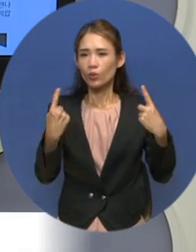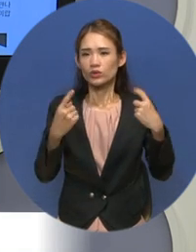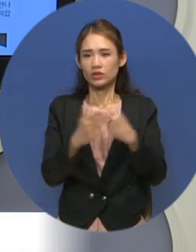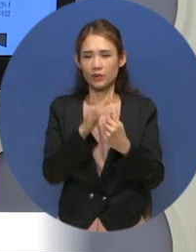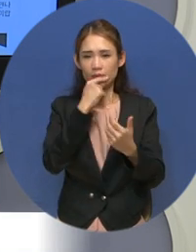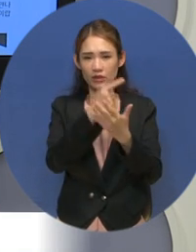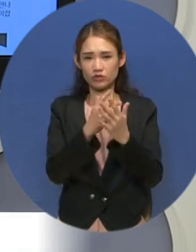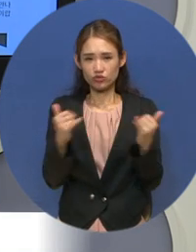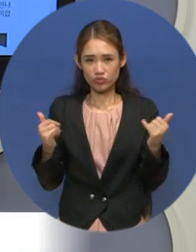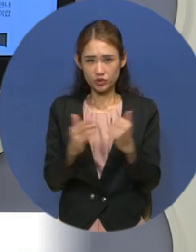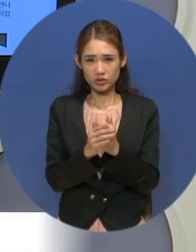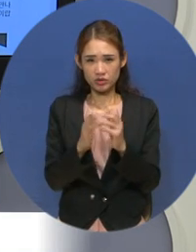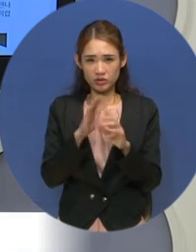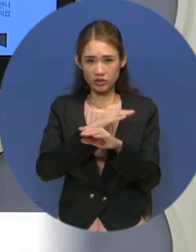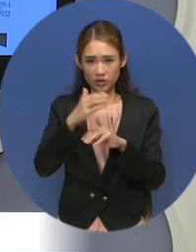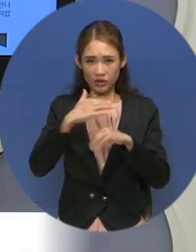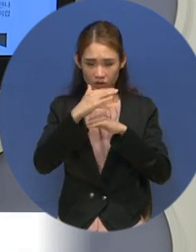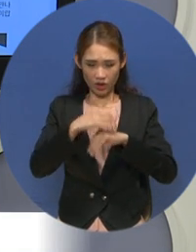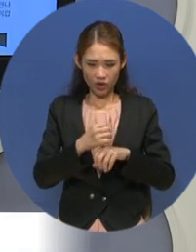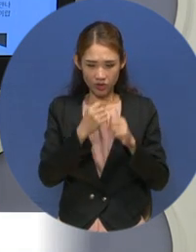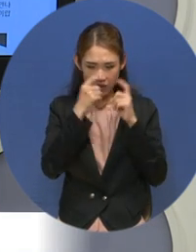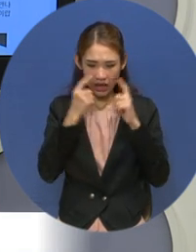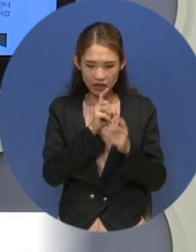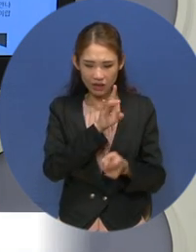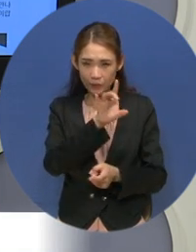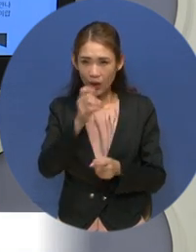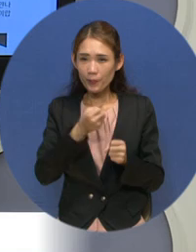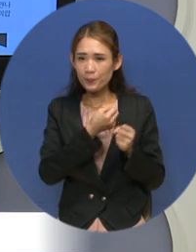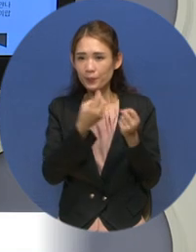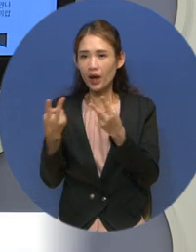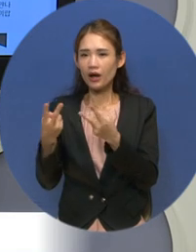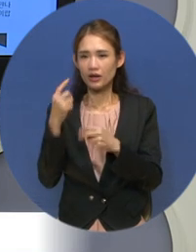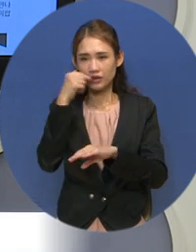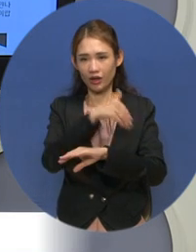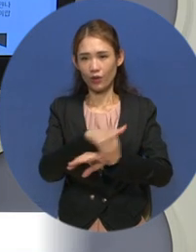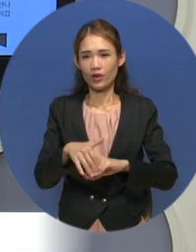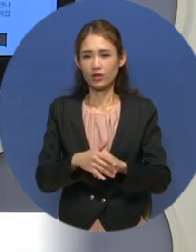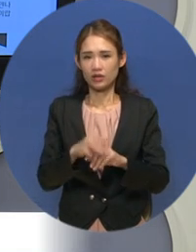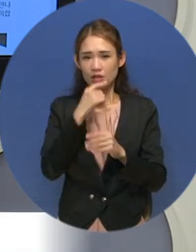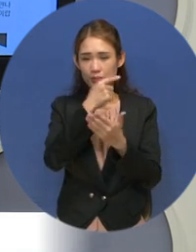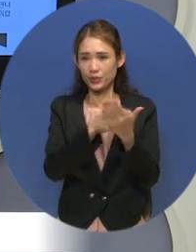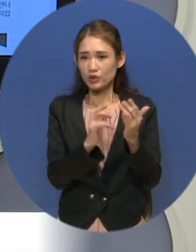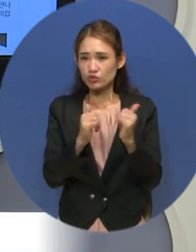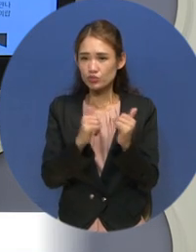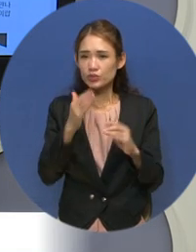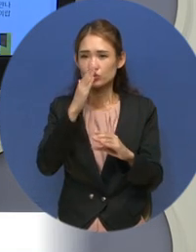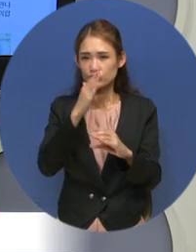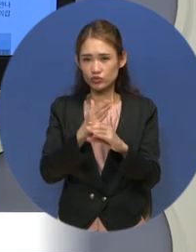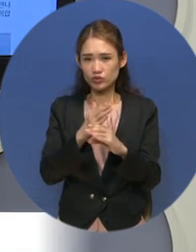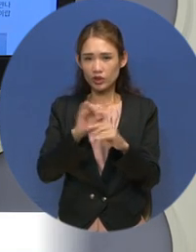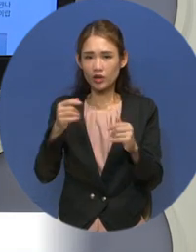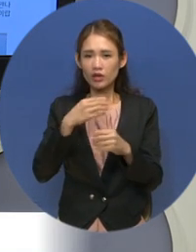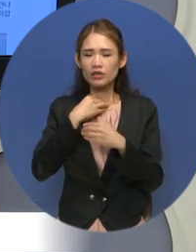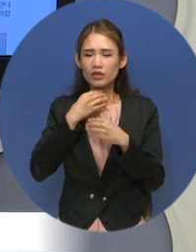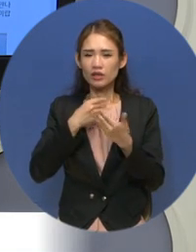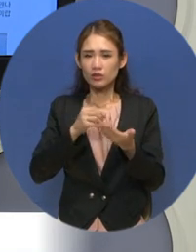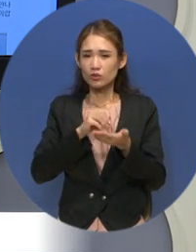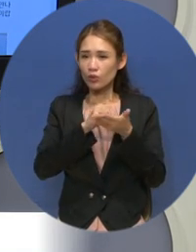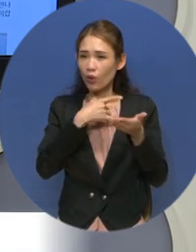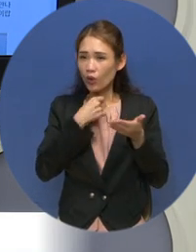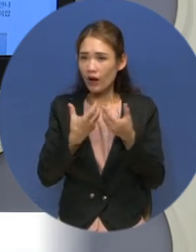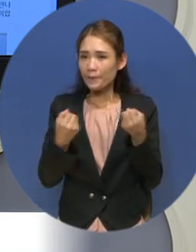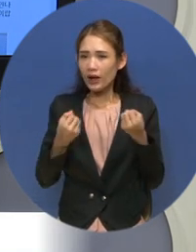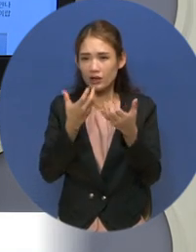주민들에게 해당 내용을 개별적으로 안내할 예정입니다 피해 주민 중 납부 예외 희망자는 별도